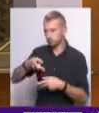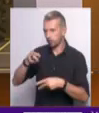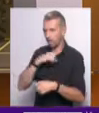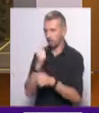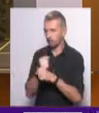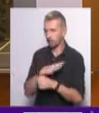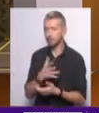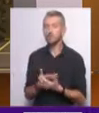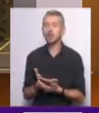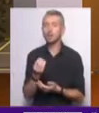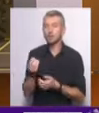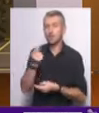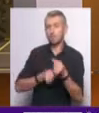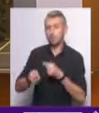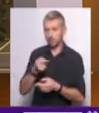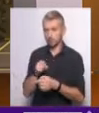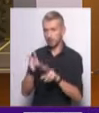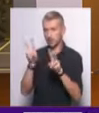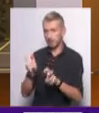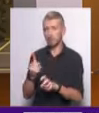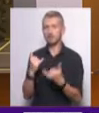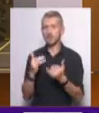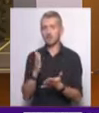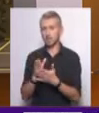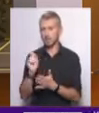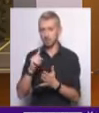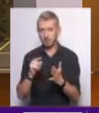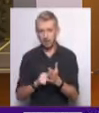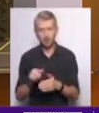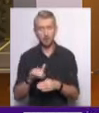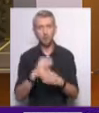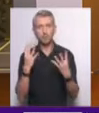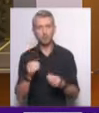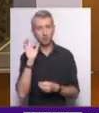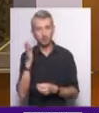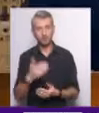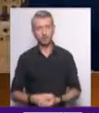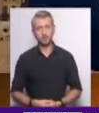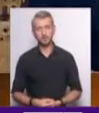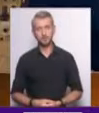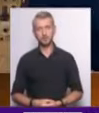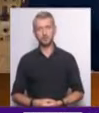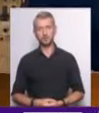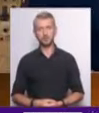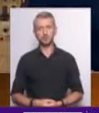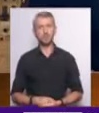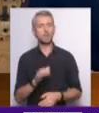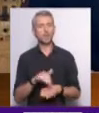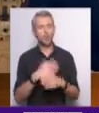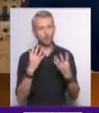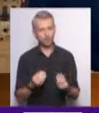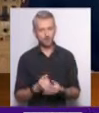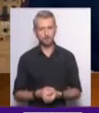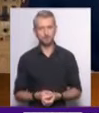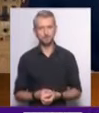пане Володимире. Ми ще повернемося до цієї теми, але зараз у нас є запитання. Добрий день, ви в прямому ефірі. Доброго дня. Доброго дня.